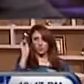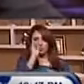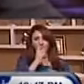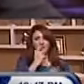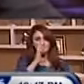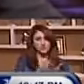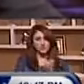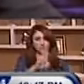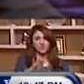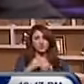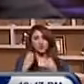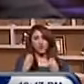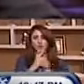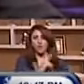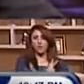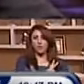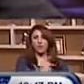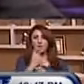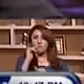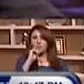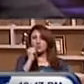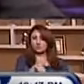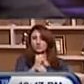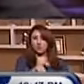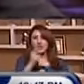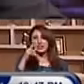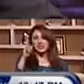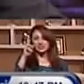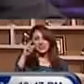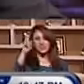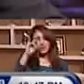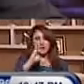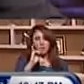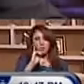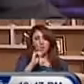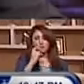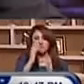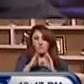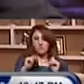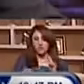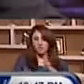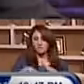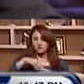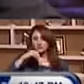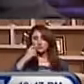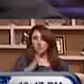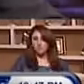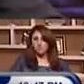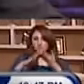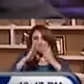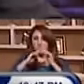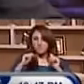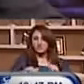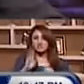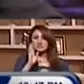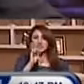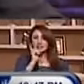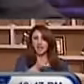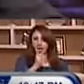كفاية ونهدى ونطلع بقى ندور على التنمية شوية، يعني نشوف مشروع قومي، نخلي التعليم او غير